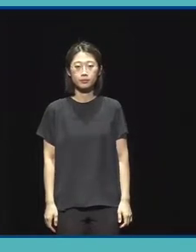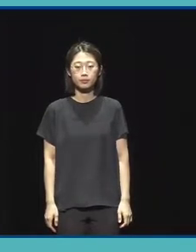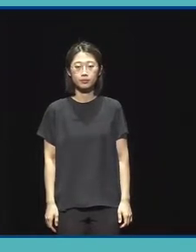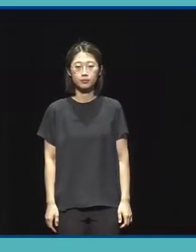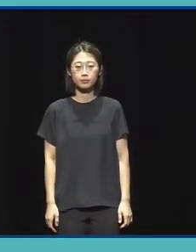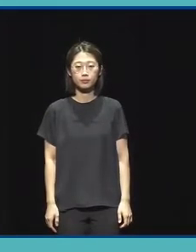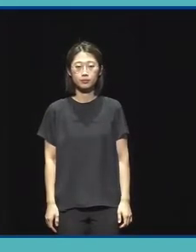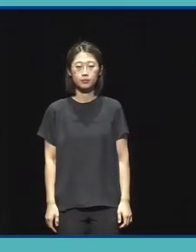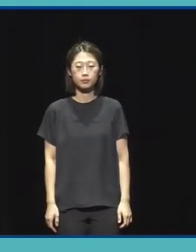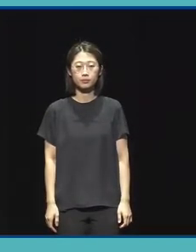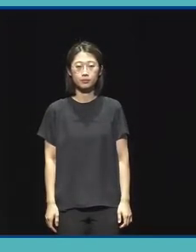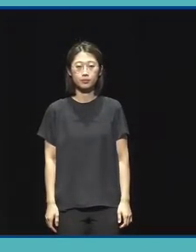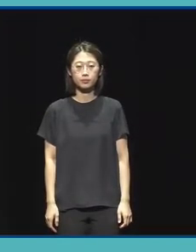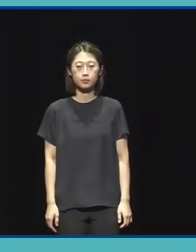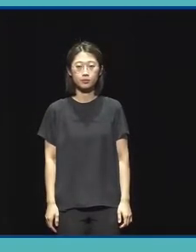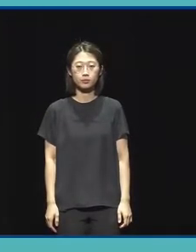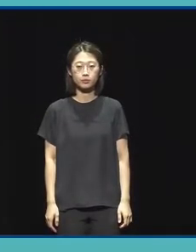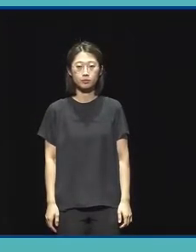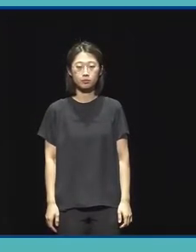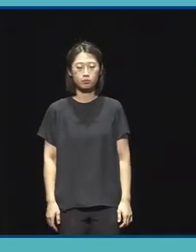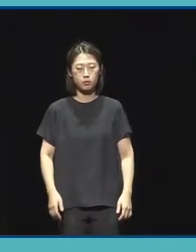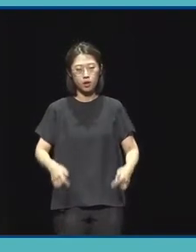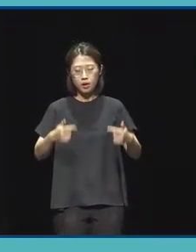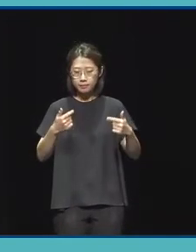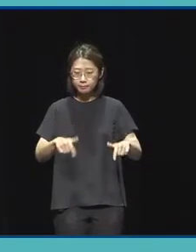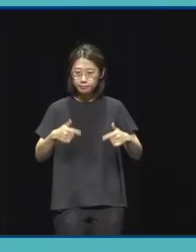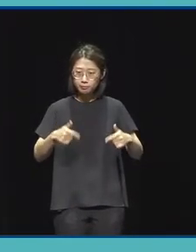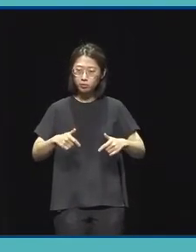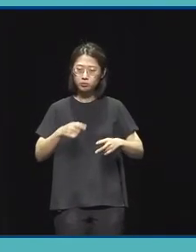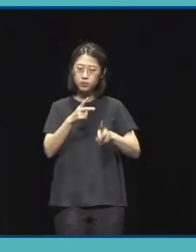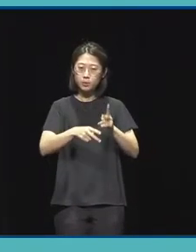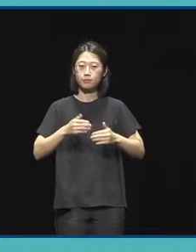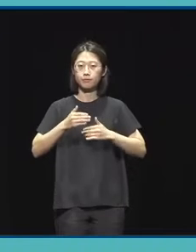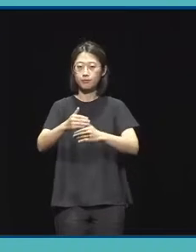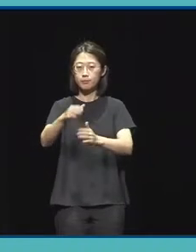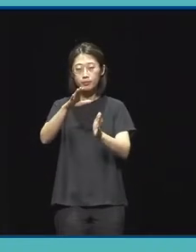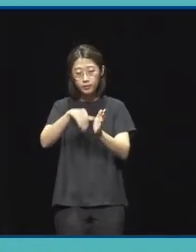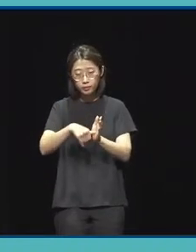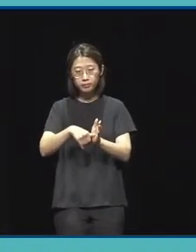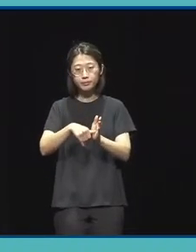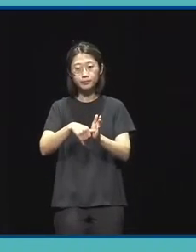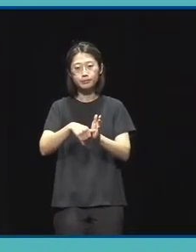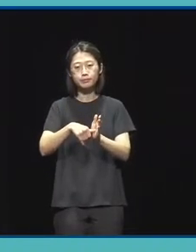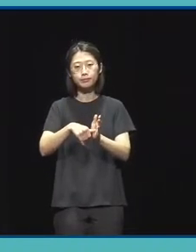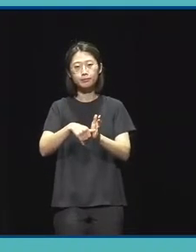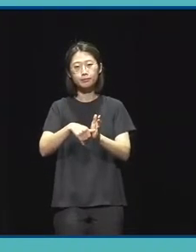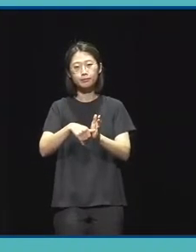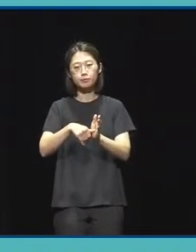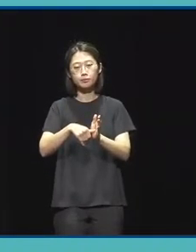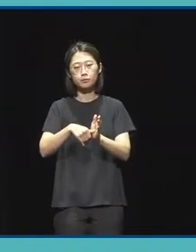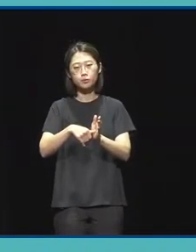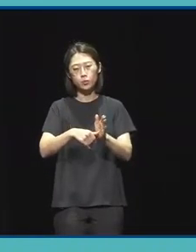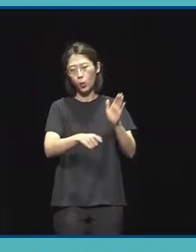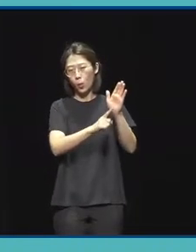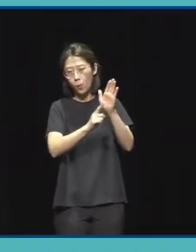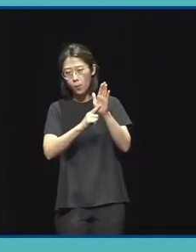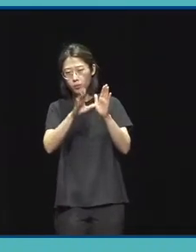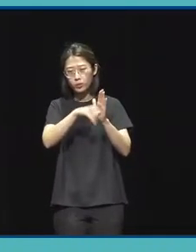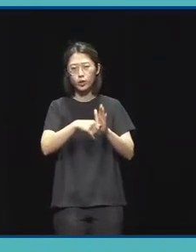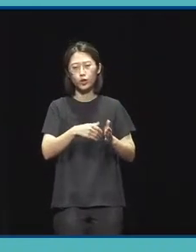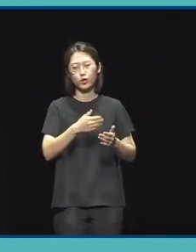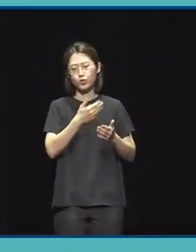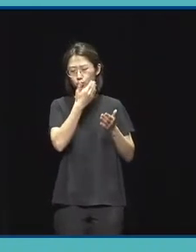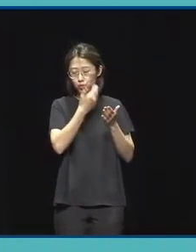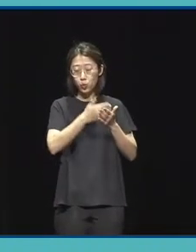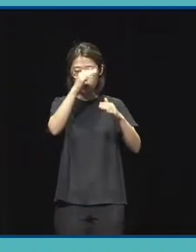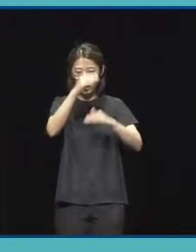네 저희가 매년 사업을 정시공모 공모를 진행할 때 항상 게시판에 유의사항들을 좀 많이